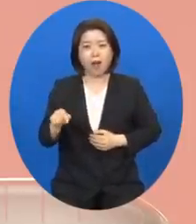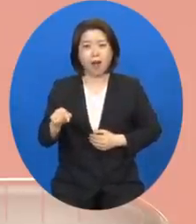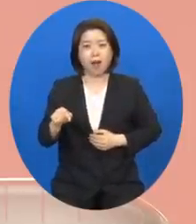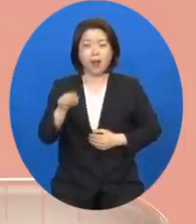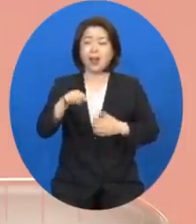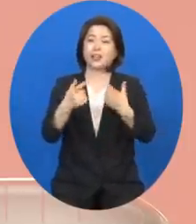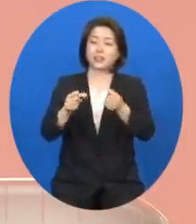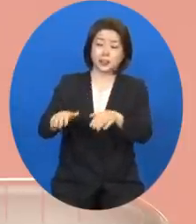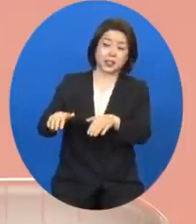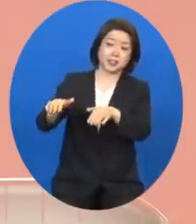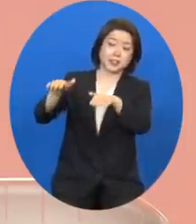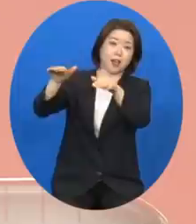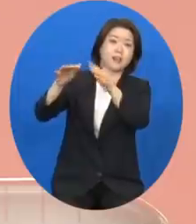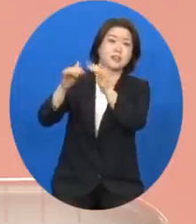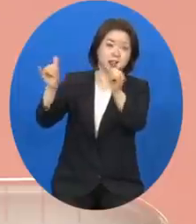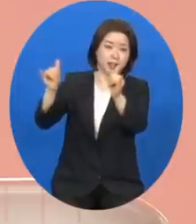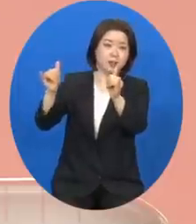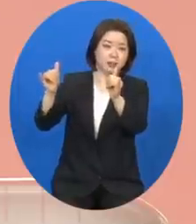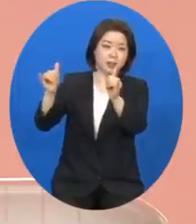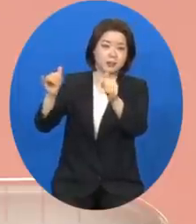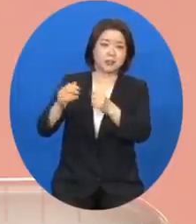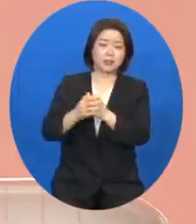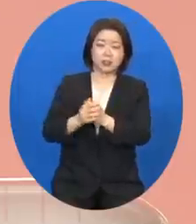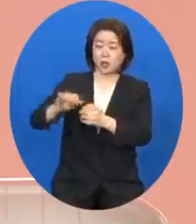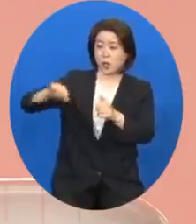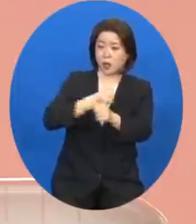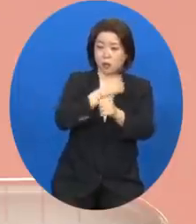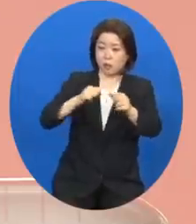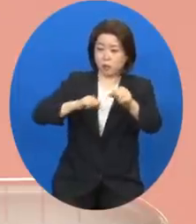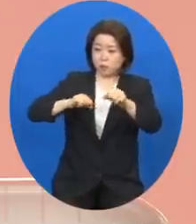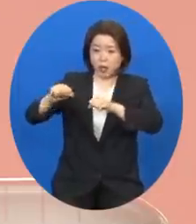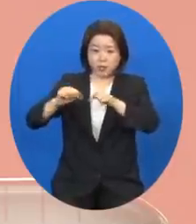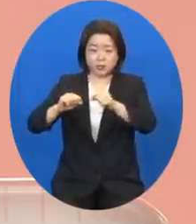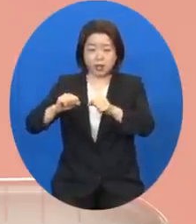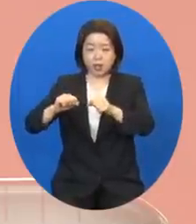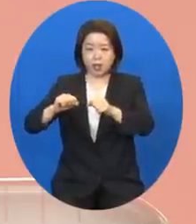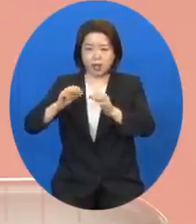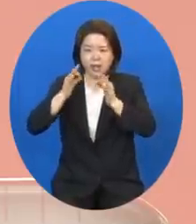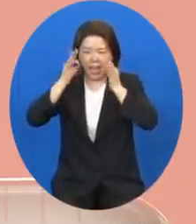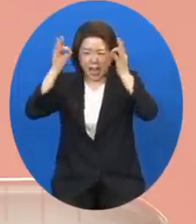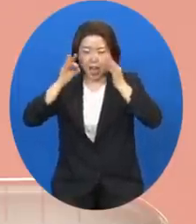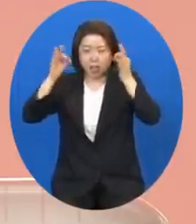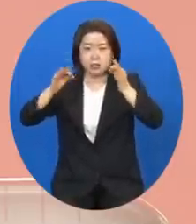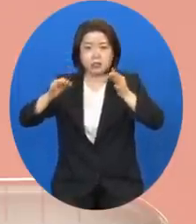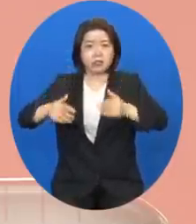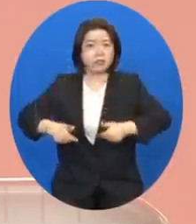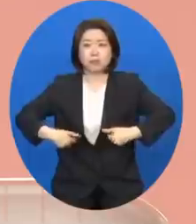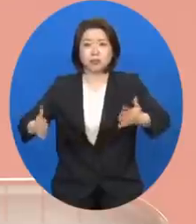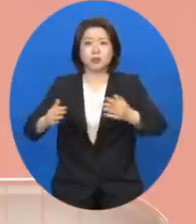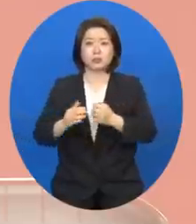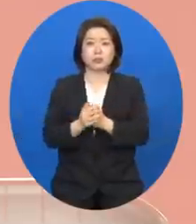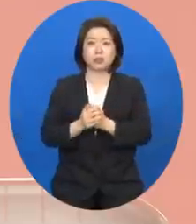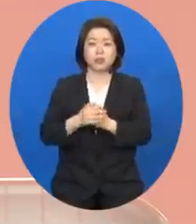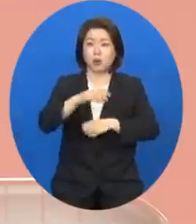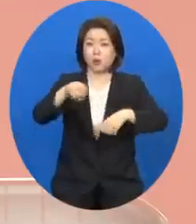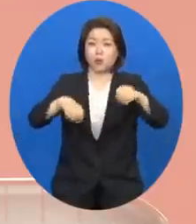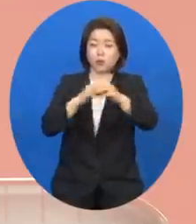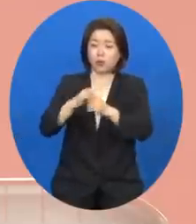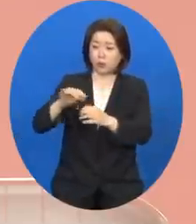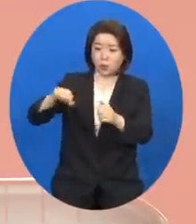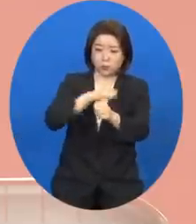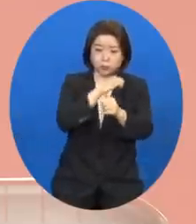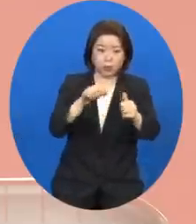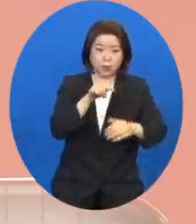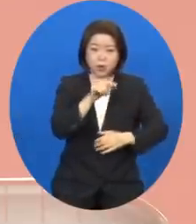자라난 사람은 폭력을 행사하지 않으려고 애쓸 이유가 없어요. 오히려